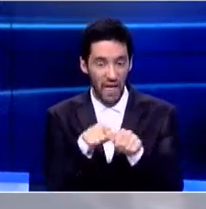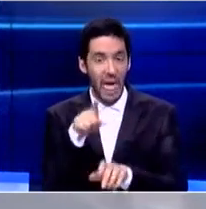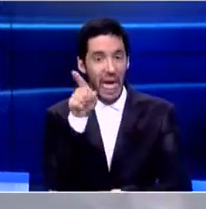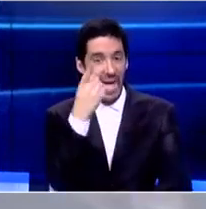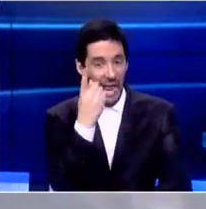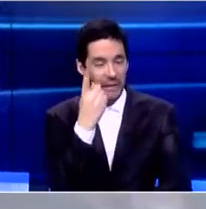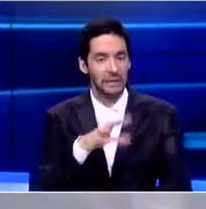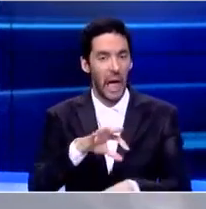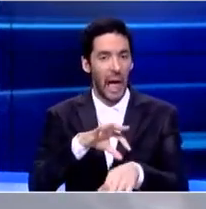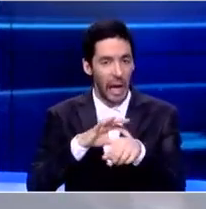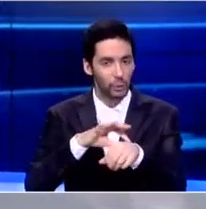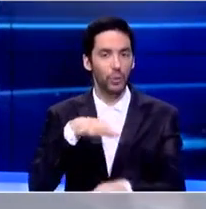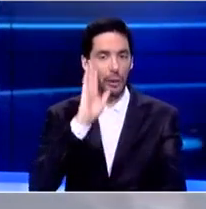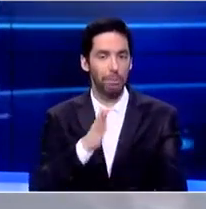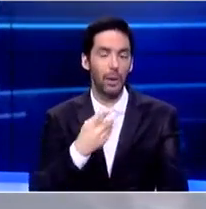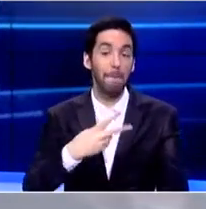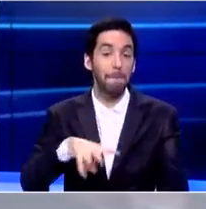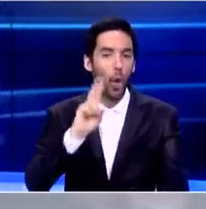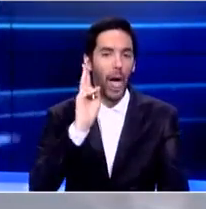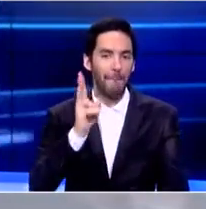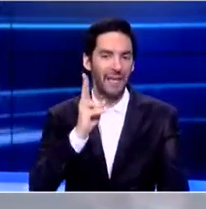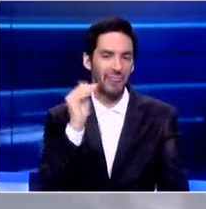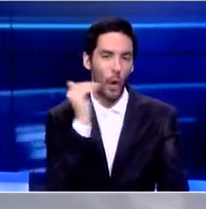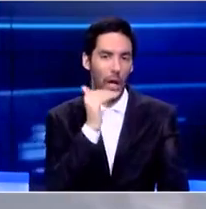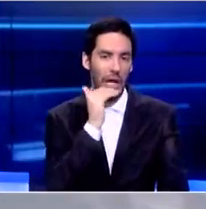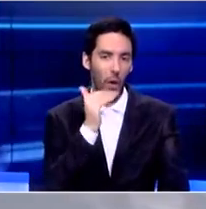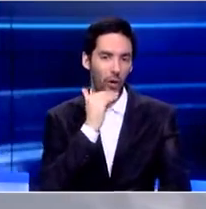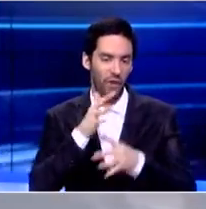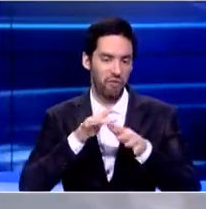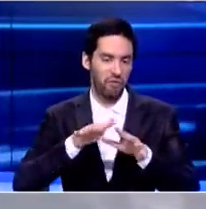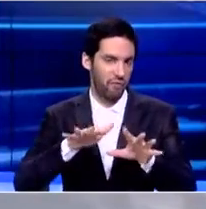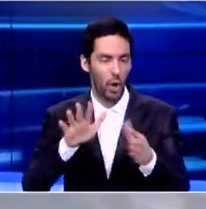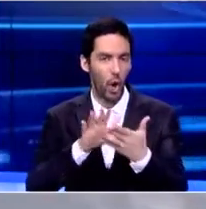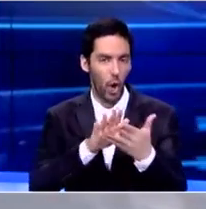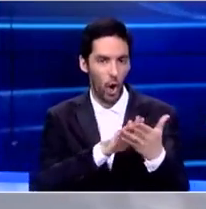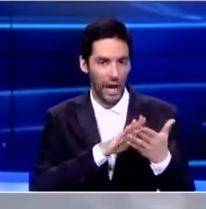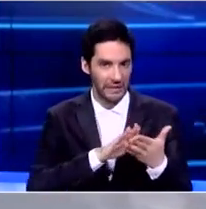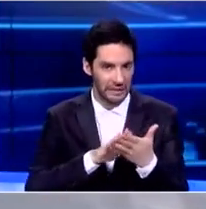αυτά τα οποία λέγονται. Αυτό αφορά ακόμα περισσότερο τους